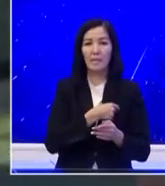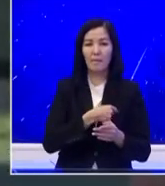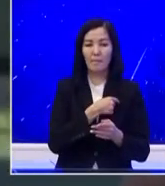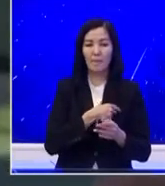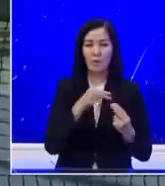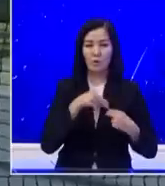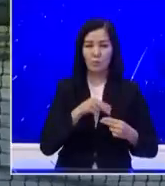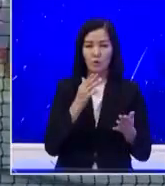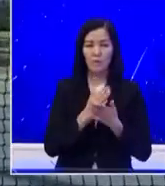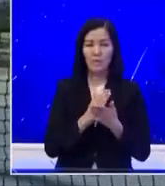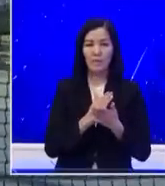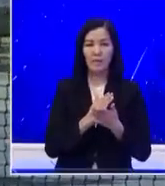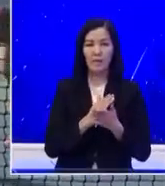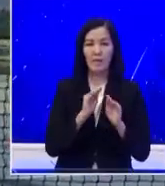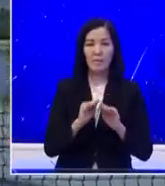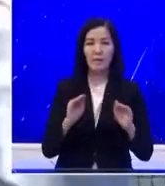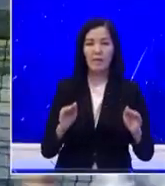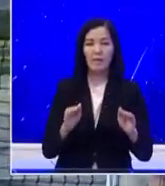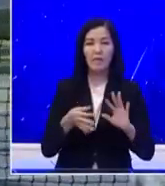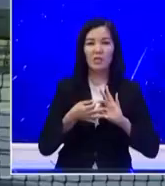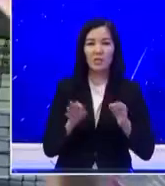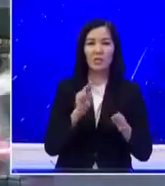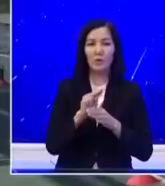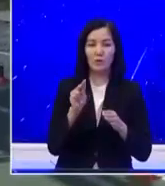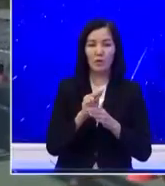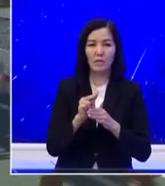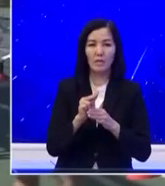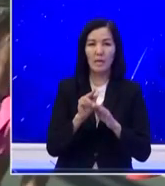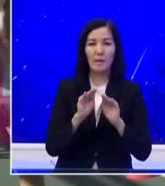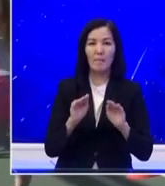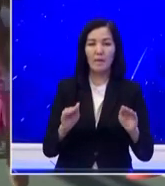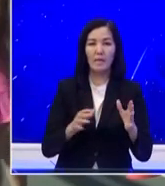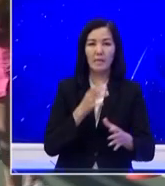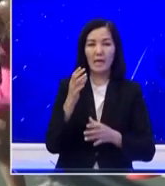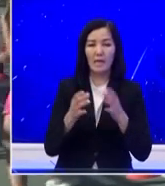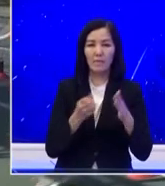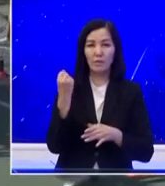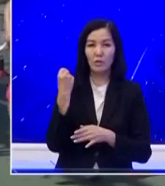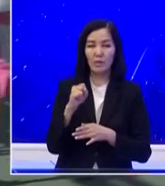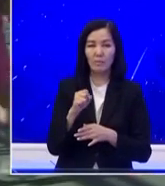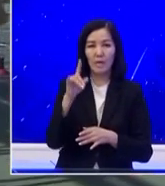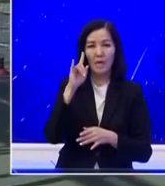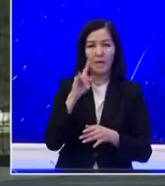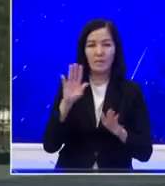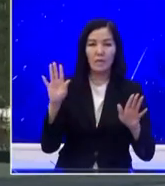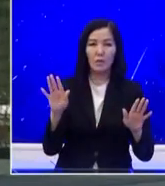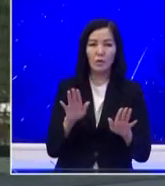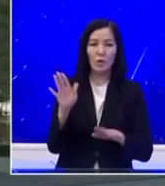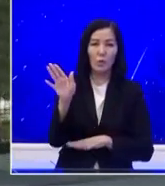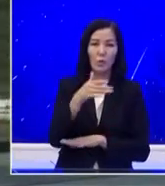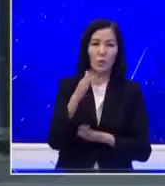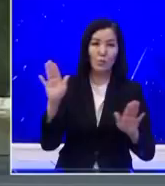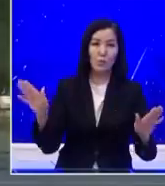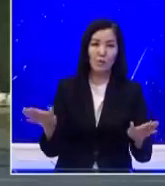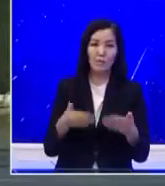топқа бөлінген, балаларға теннистің қыр-сырын үйретеді. Бапкерлер шәкірттері арасынан әлемді мойындатып, Қазақстанның көк туын биікте желбірететін чемпион